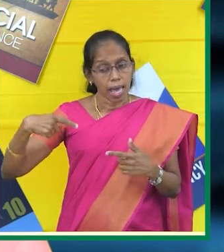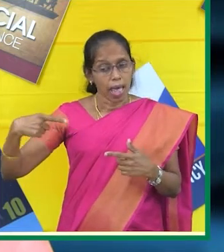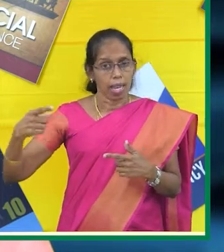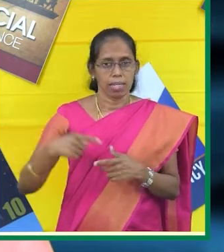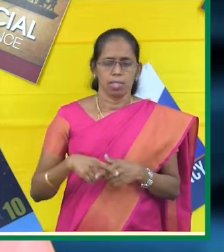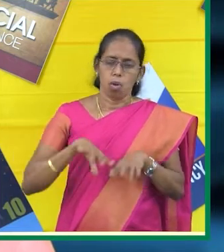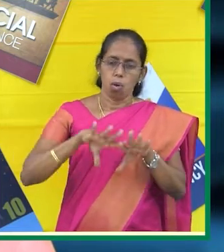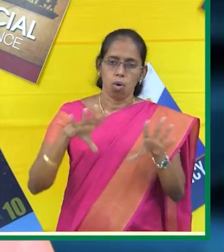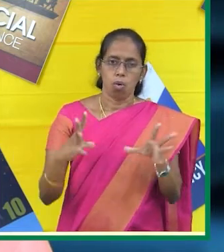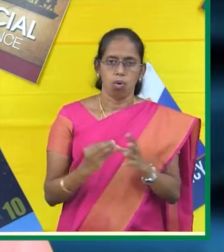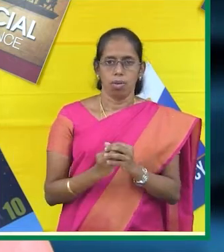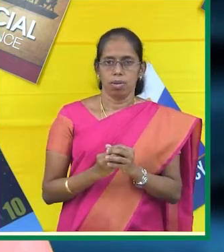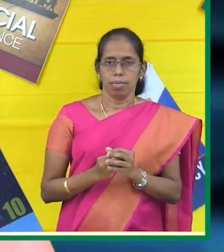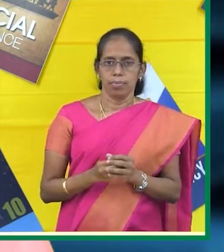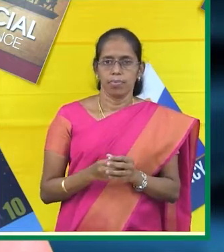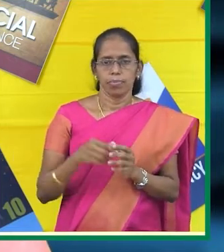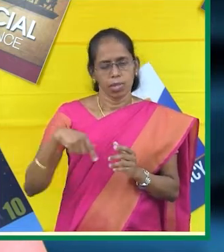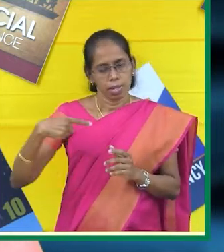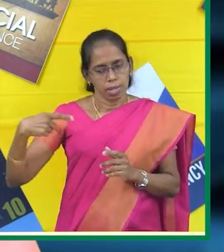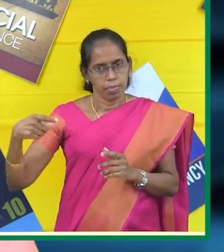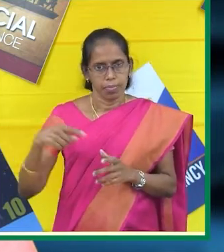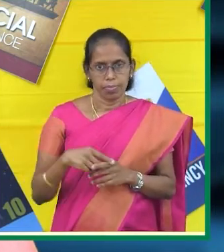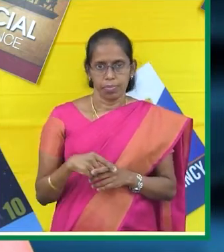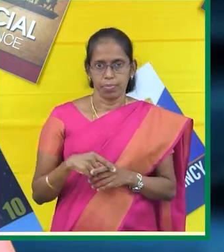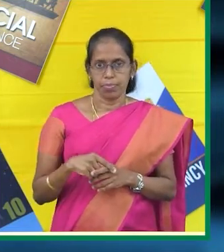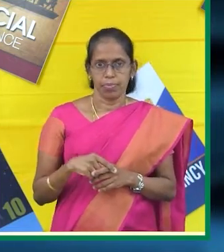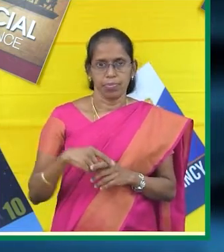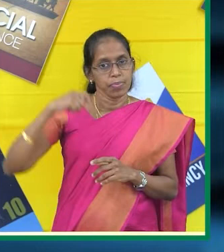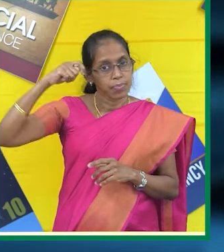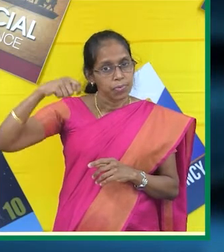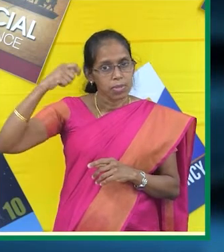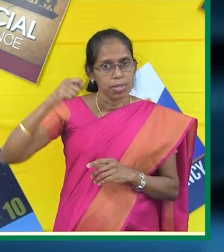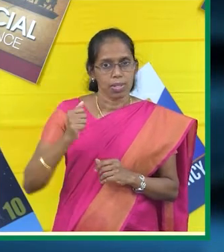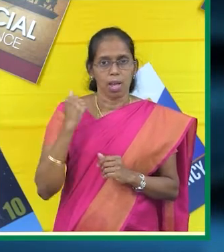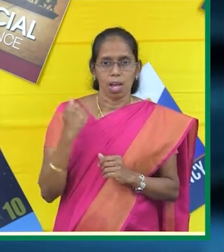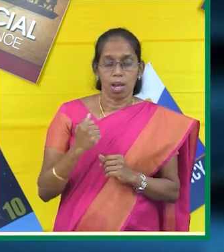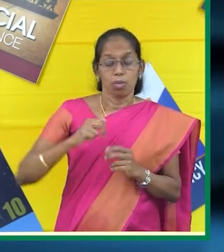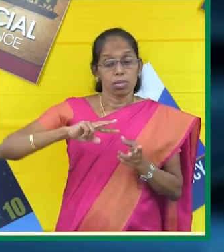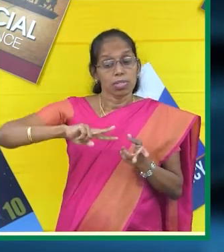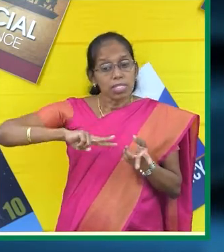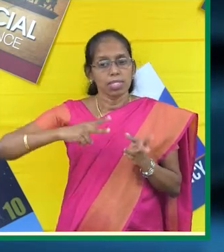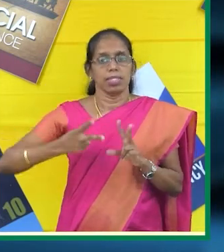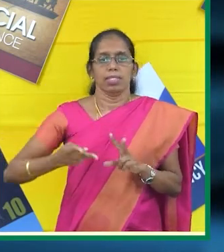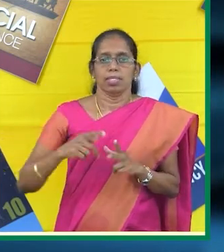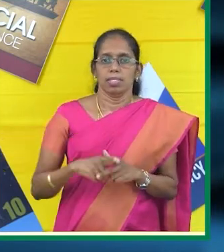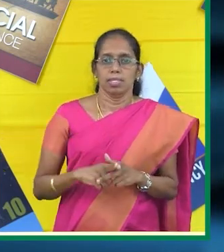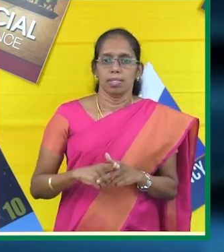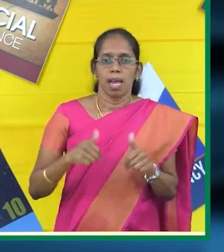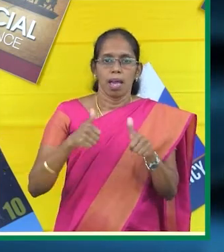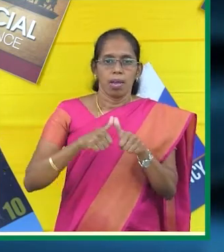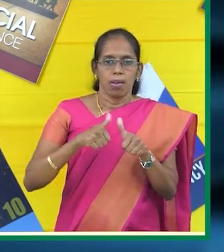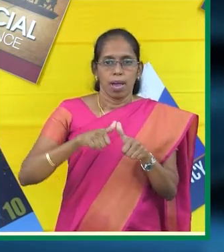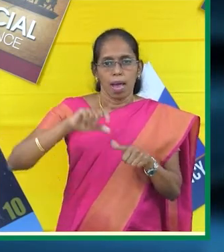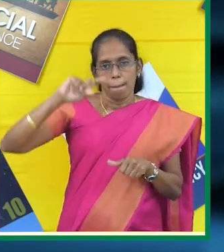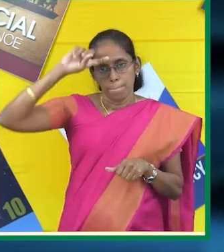அண்ட் டெய்லிஸ் இவை எல்லாமே இருக்கட்டும், இவை எல்லாமே ஊடகத்துறையில் எப்படி மாற்றம் பெற்றிருக்கின்றன,